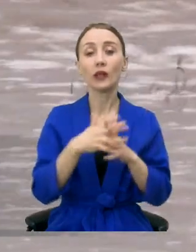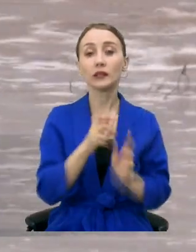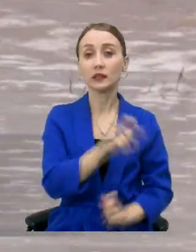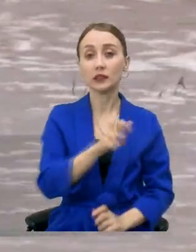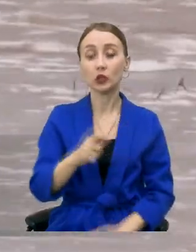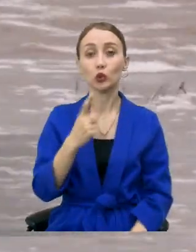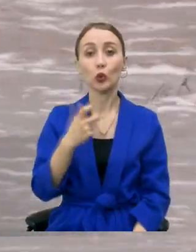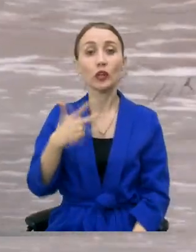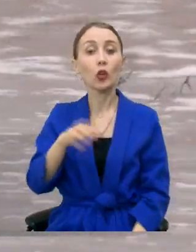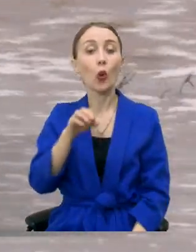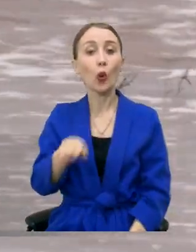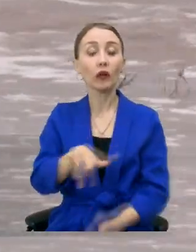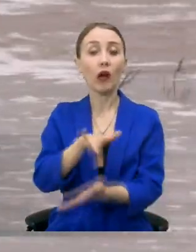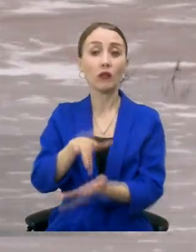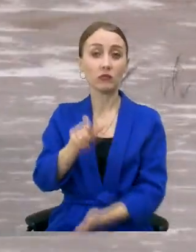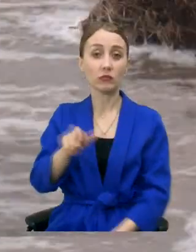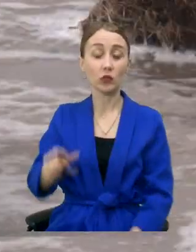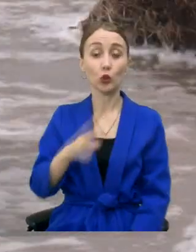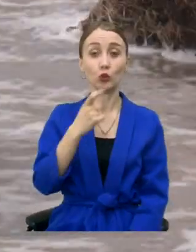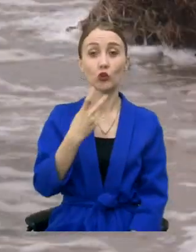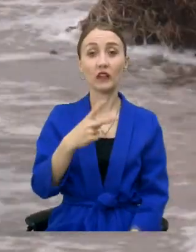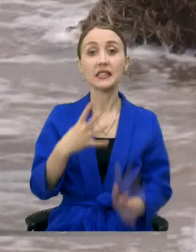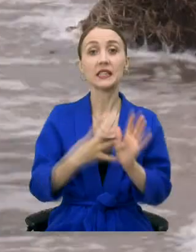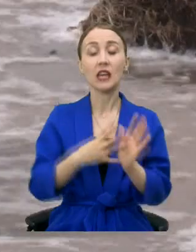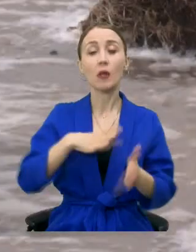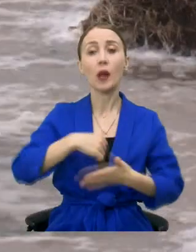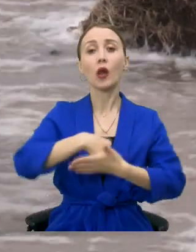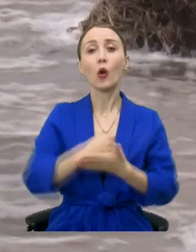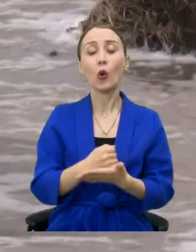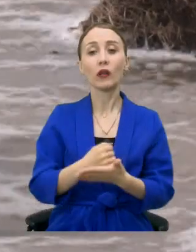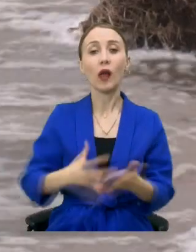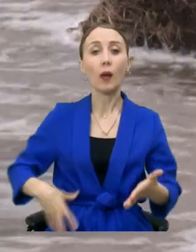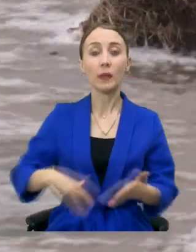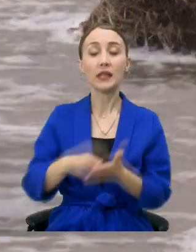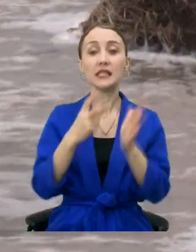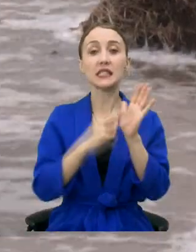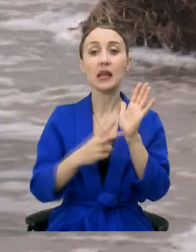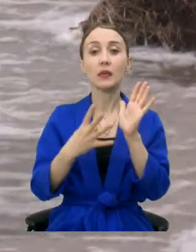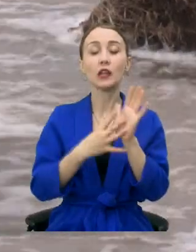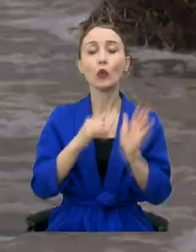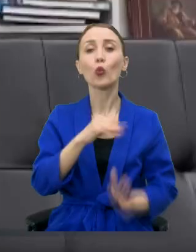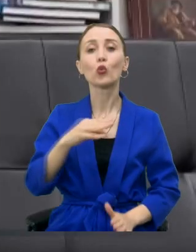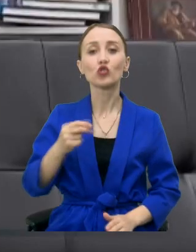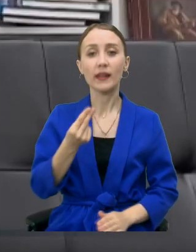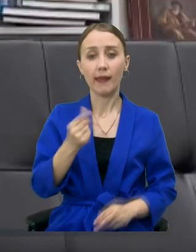130 от городских. 129 заявлений были одобрены к оплате, 79 из них уже